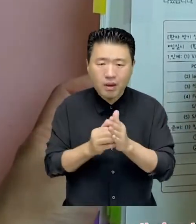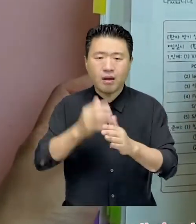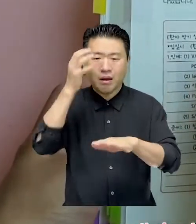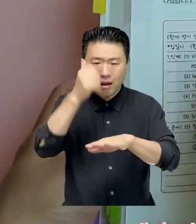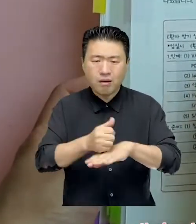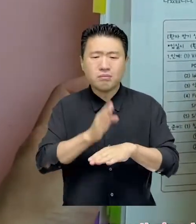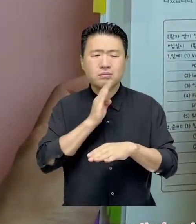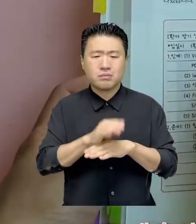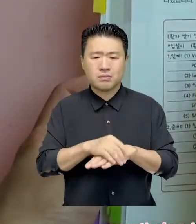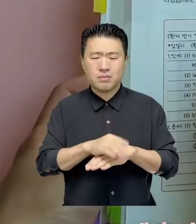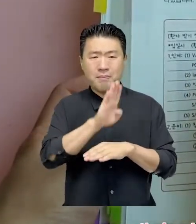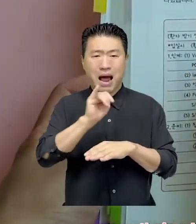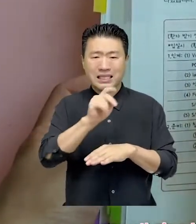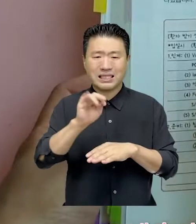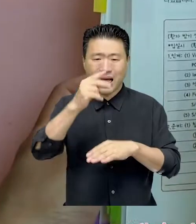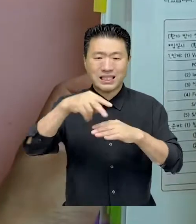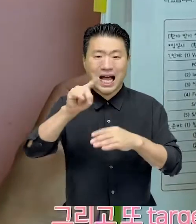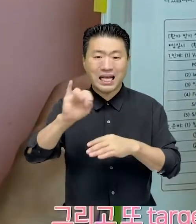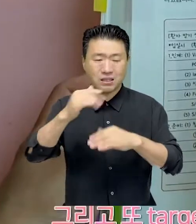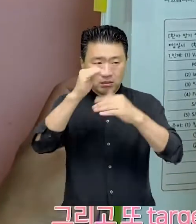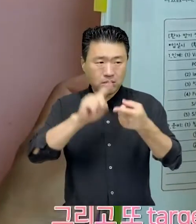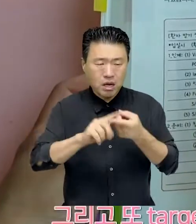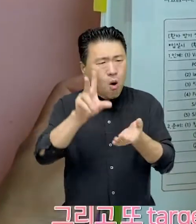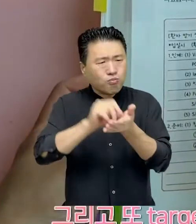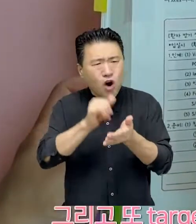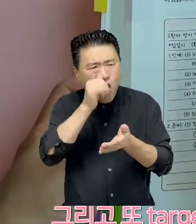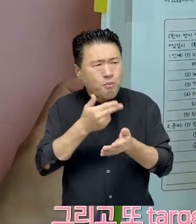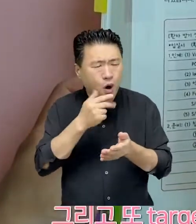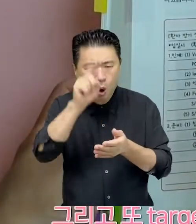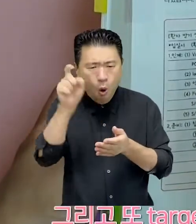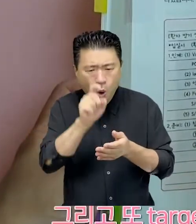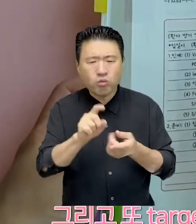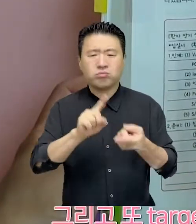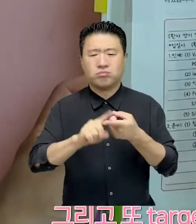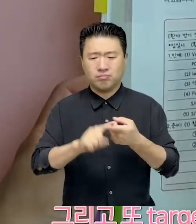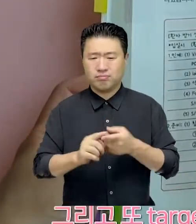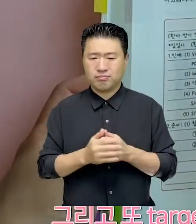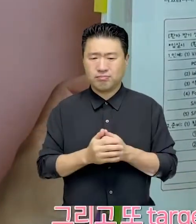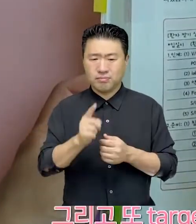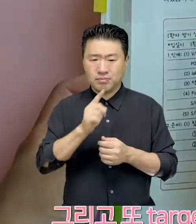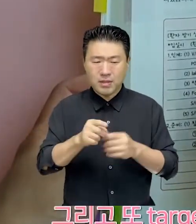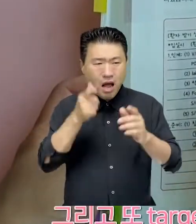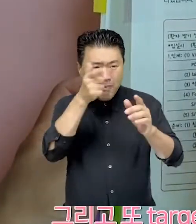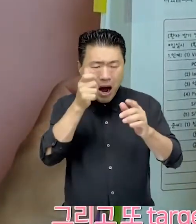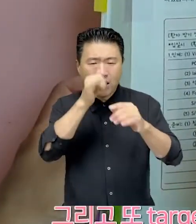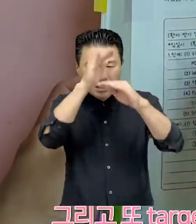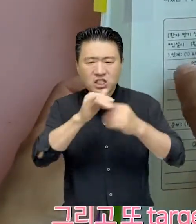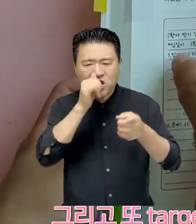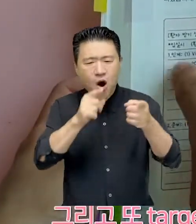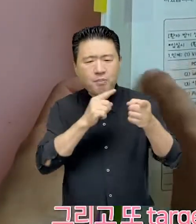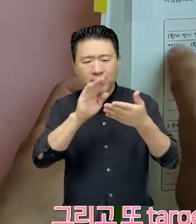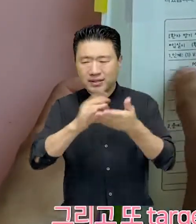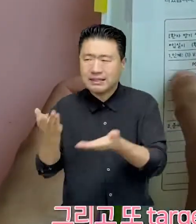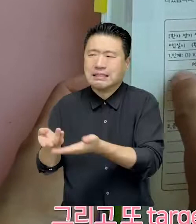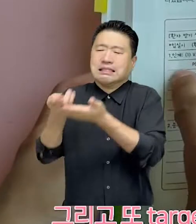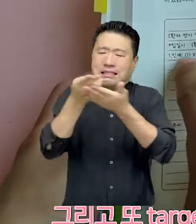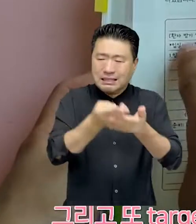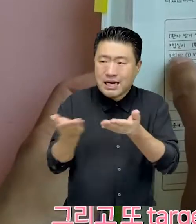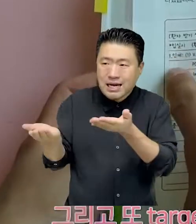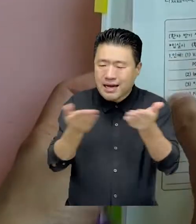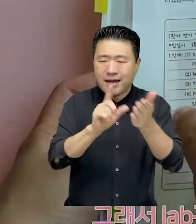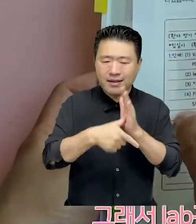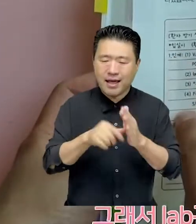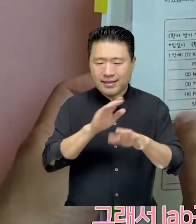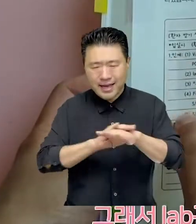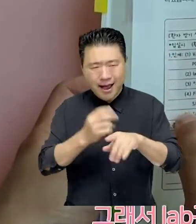때문에 그때 혹시 바이탈 사인 중에서 문제되는 건 없었는지, 그리고 또 타겟은 있는지 같은 것을 인계받을 때